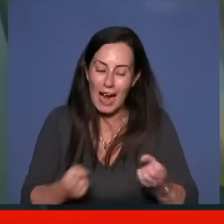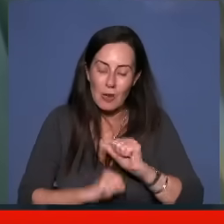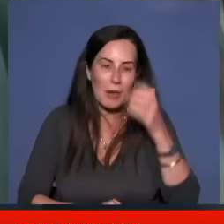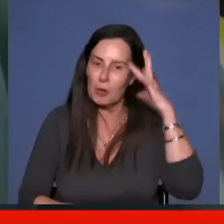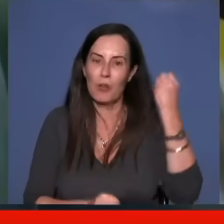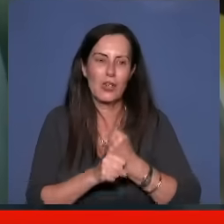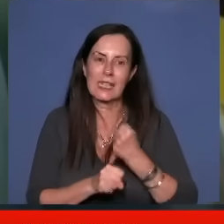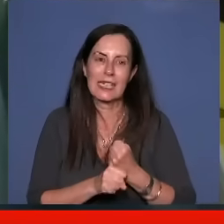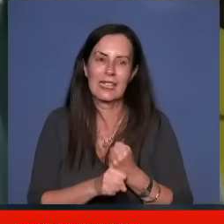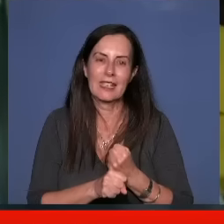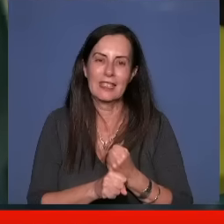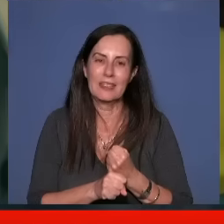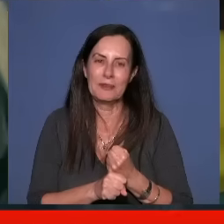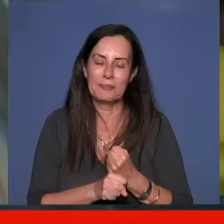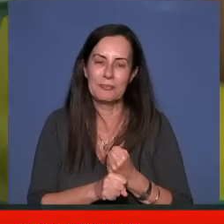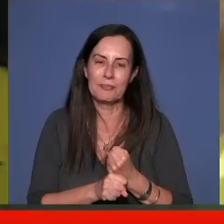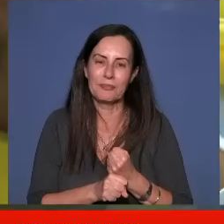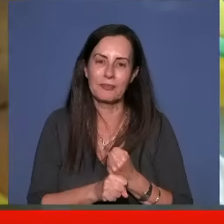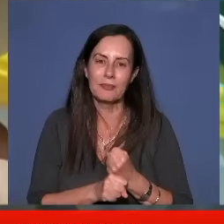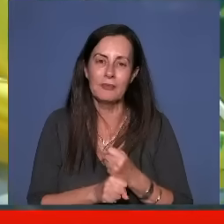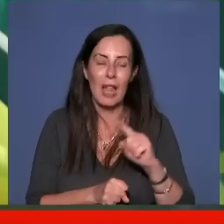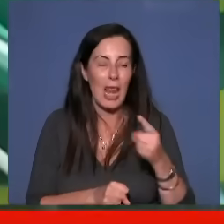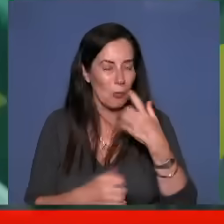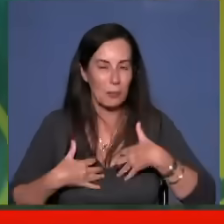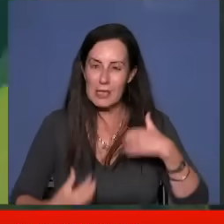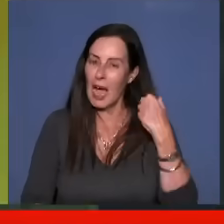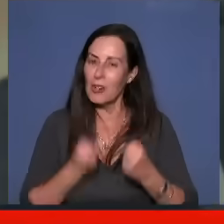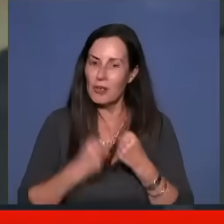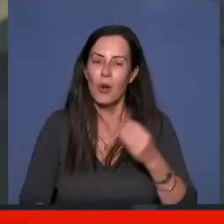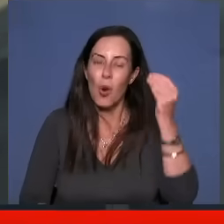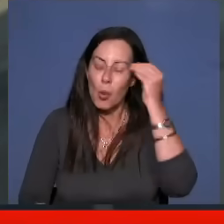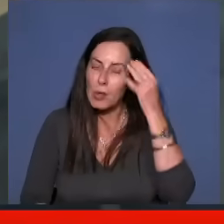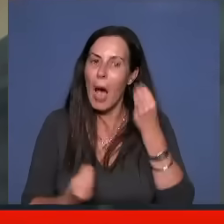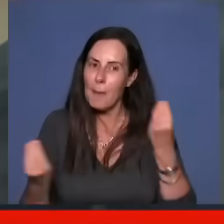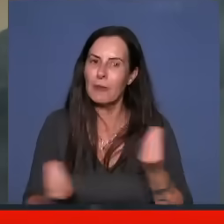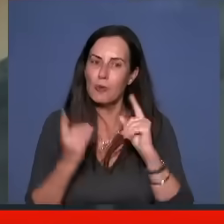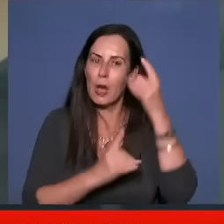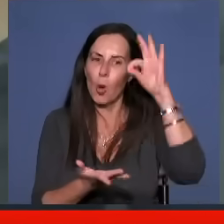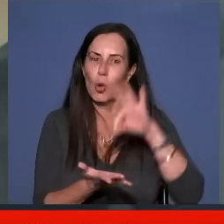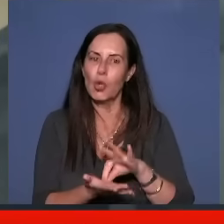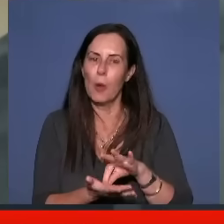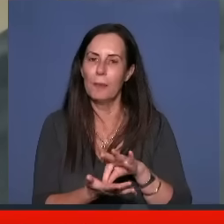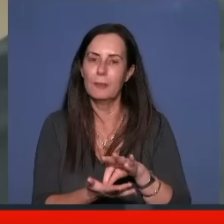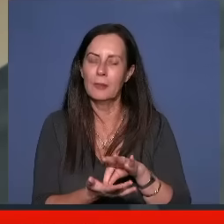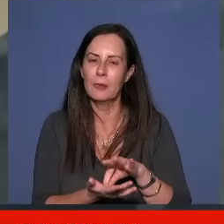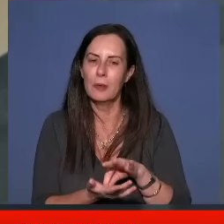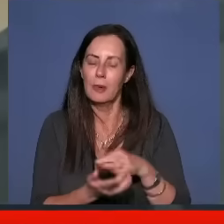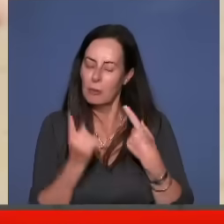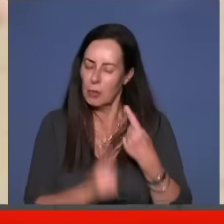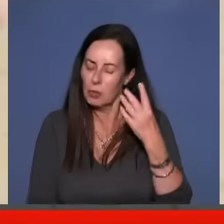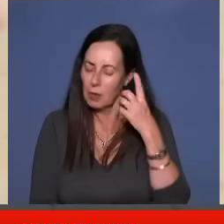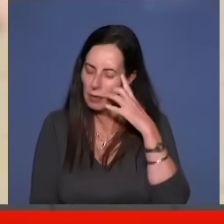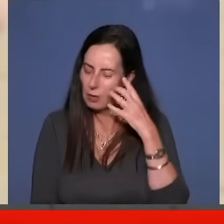בחיים. על אף הפציעה הקשה, שוהם זוכר לא מעט מאותם רגעים. פתאום אני קולט מה שפוגע